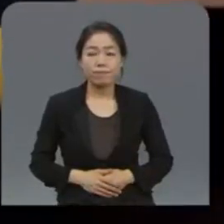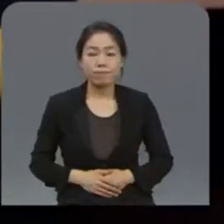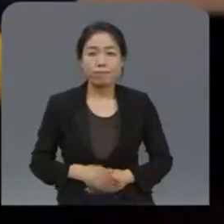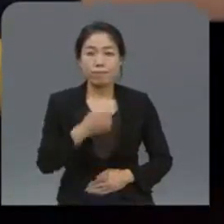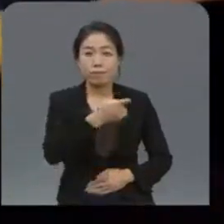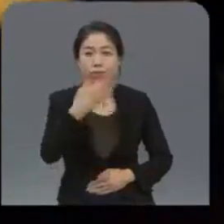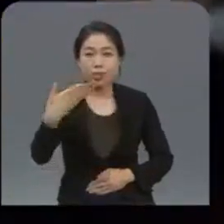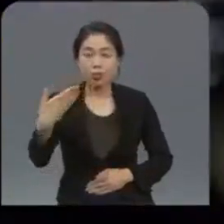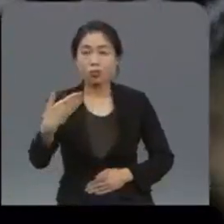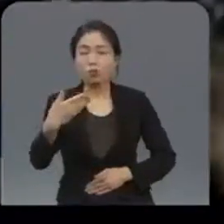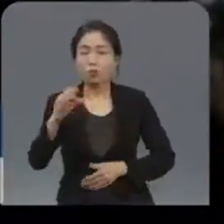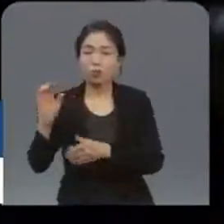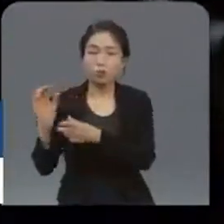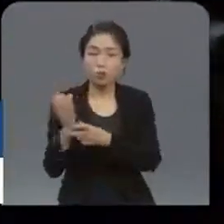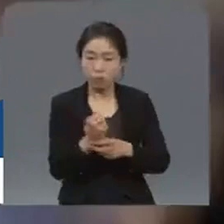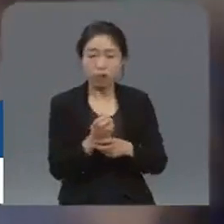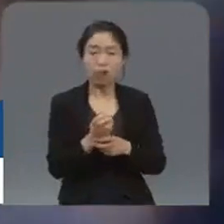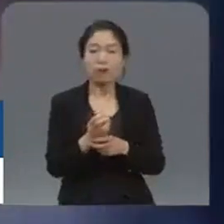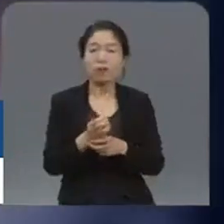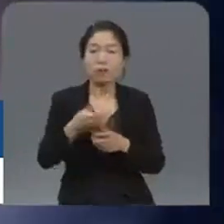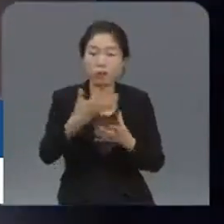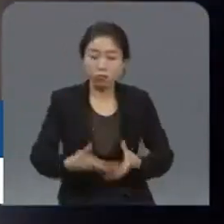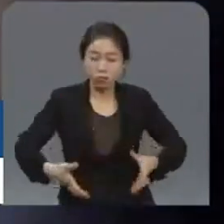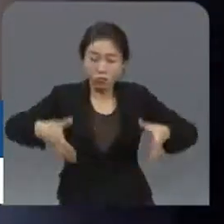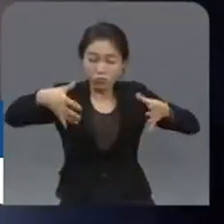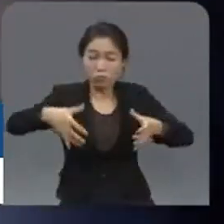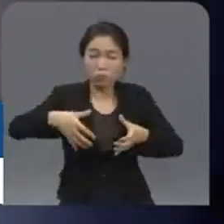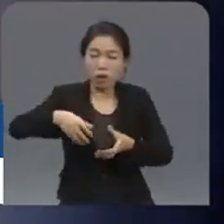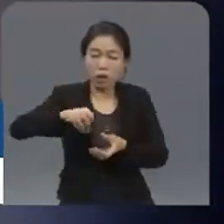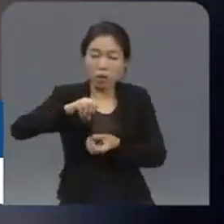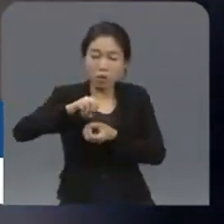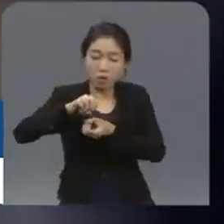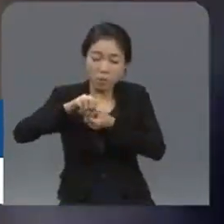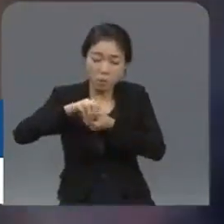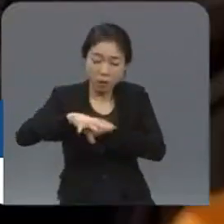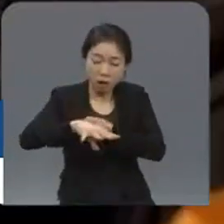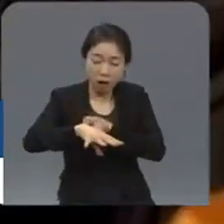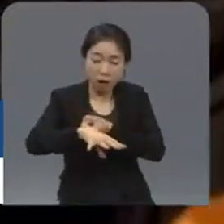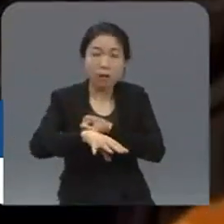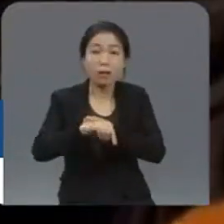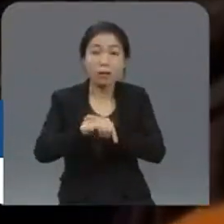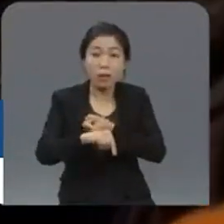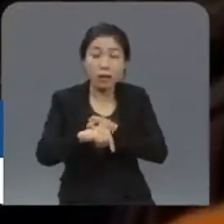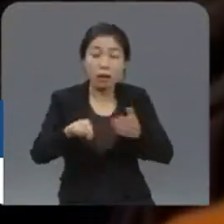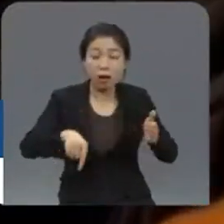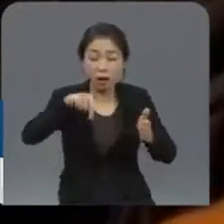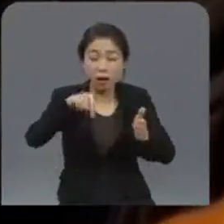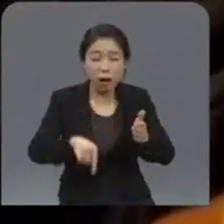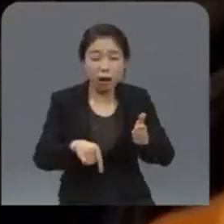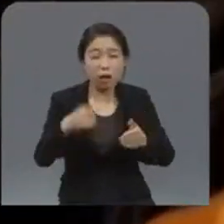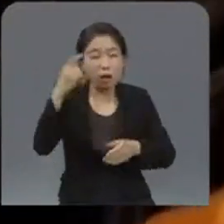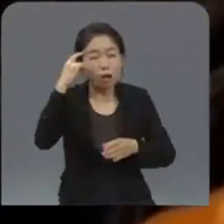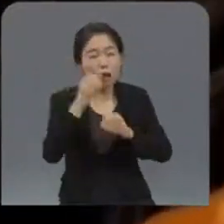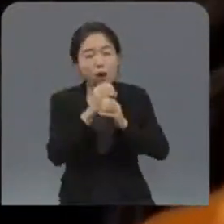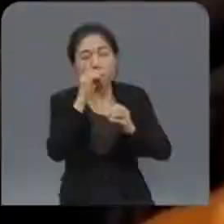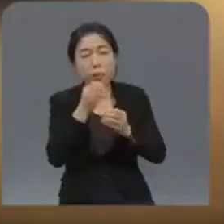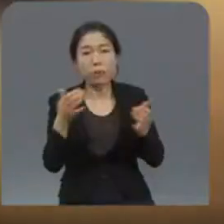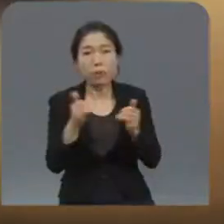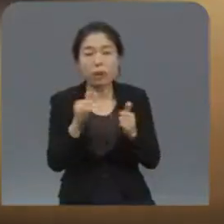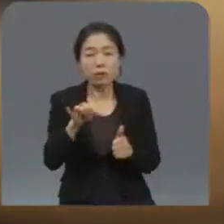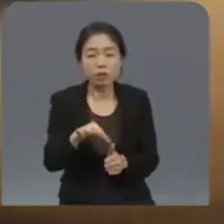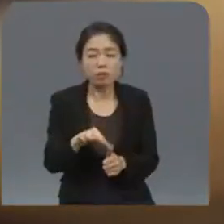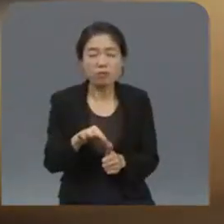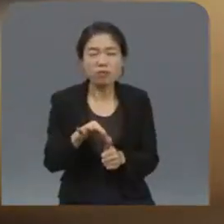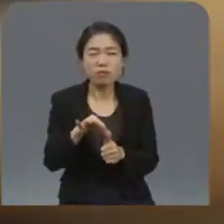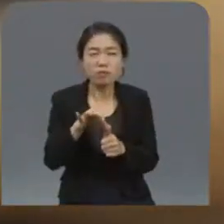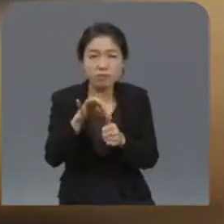119 구조대원들이 정수장 지하 탱크에 손전등 불빛을 비춥니다. 탱크 안에서는 의식을 잃은 작업자들을